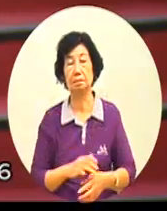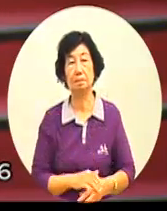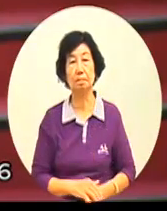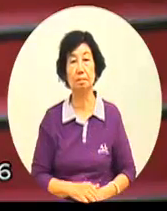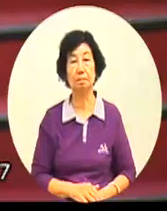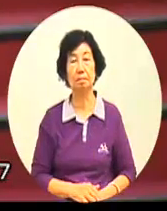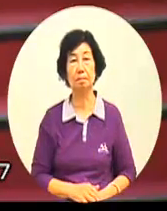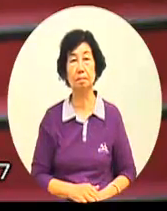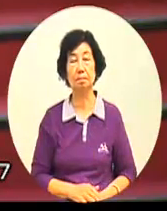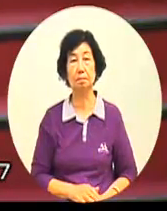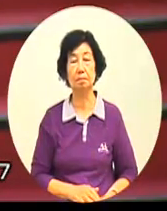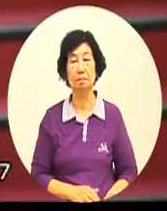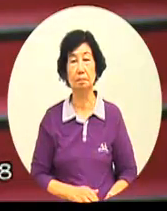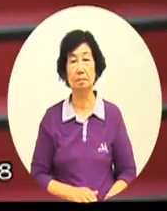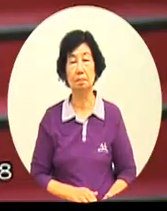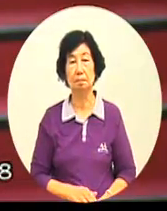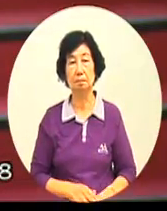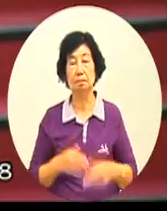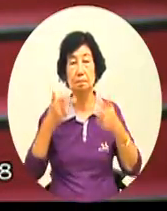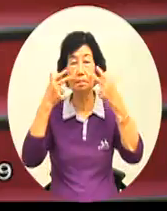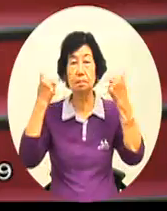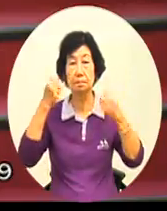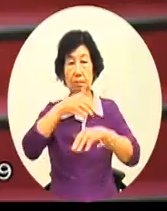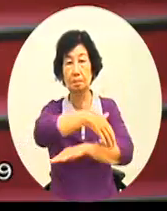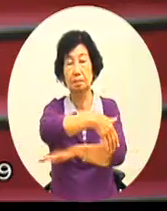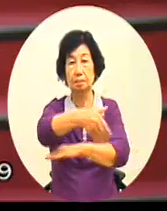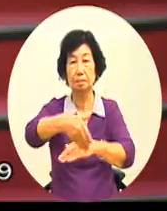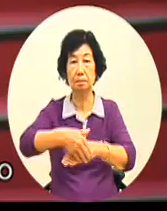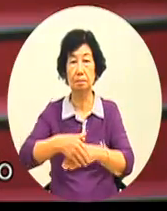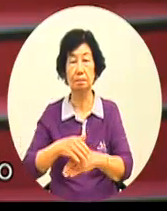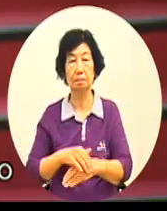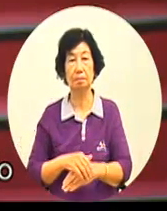那么原乡啊，后来